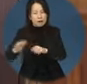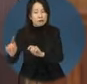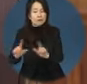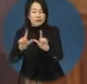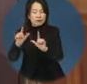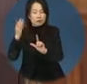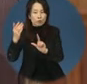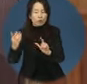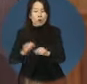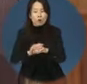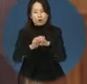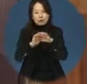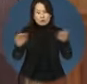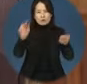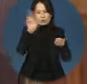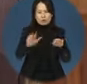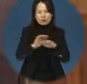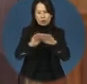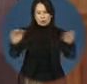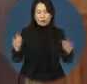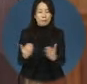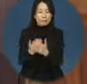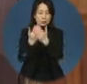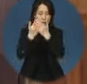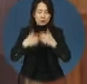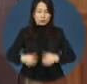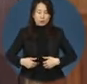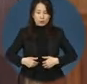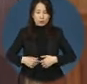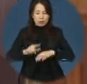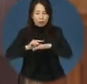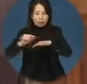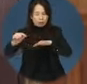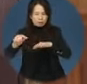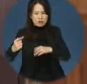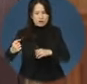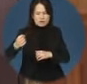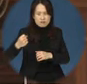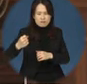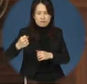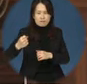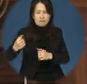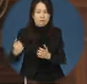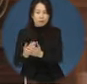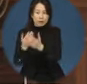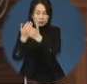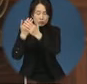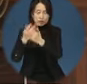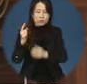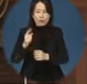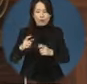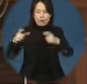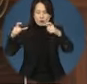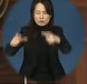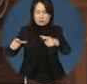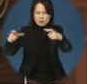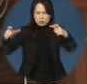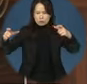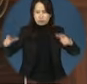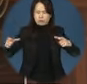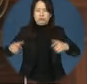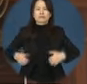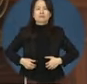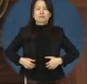되는데 음 지역의 지방의 경쟁력을 키우는 방법이 떨어져 있지 않습니다 우선 덩치를 키우는 것도 하나의 성 범위 지정을 다